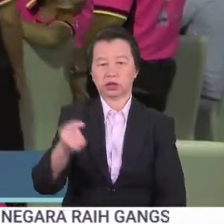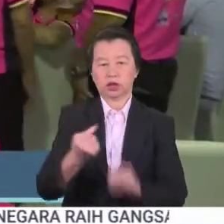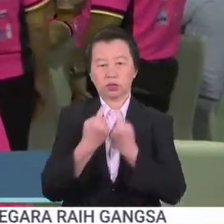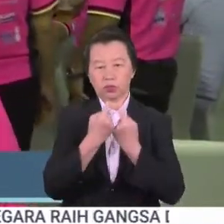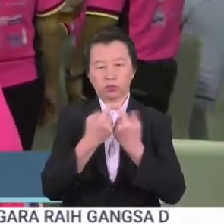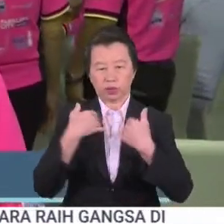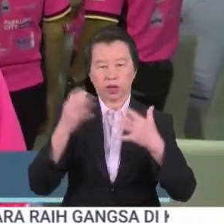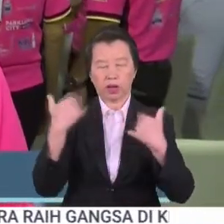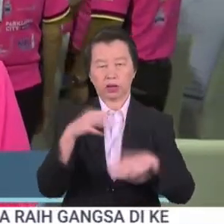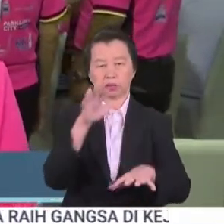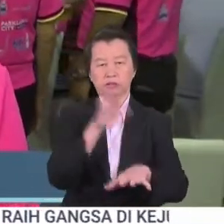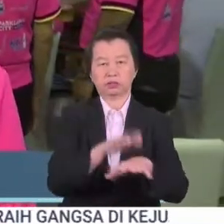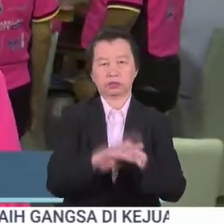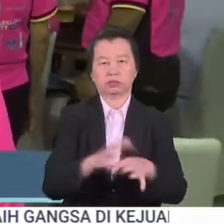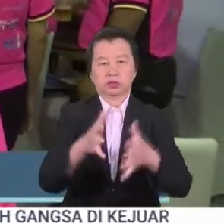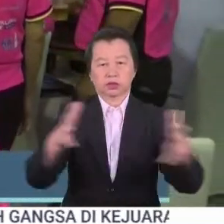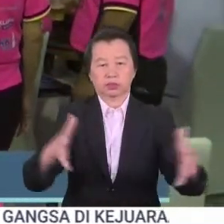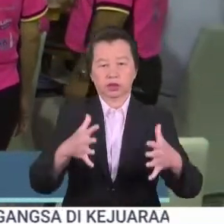birth